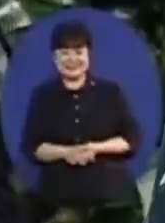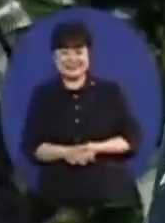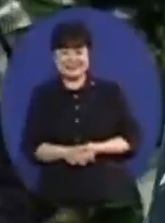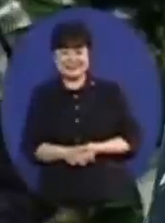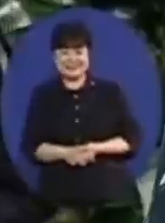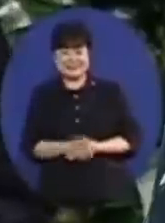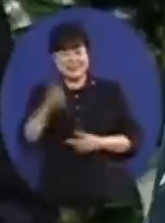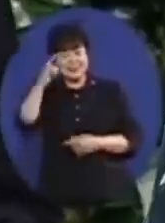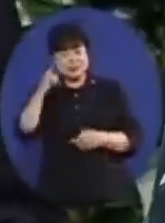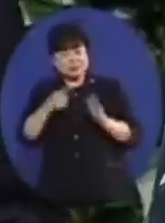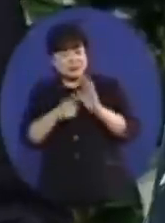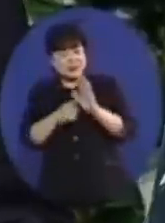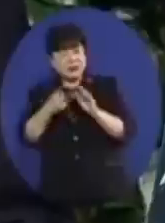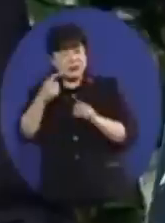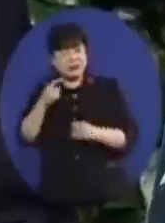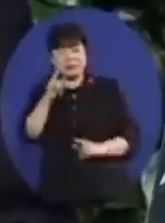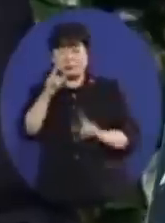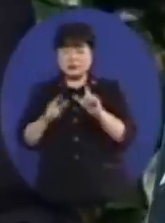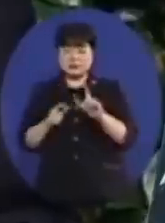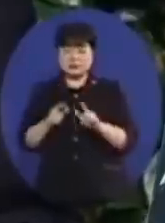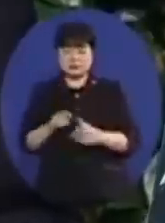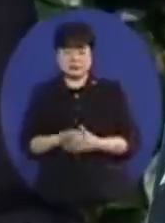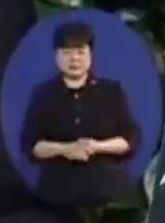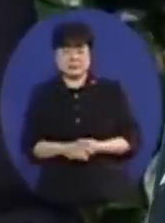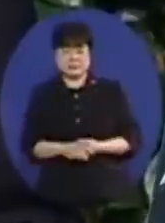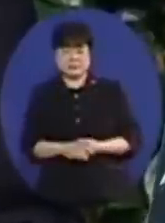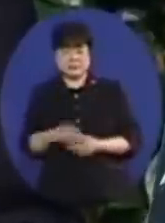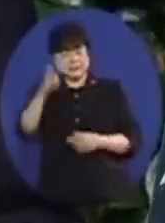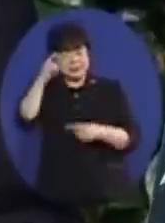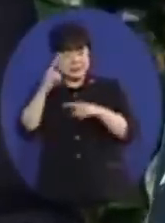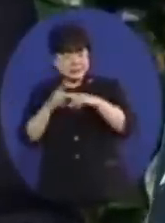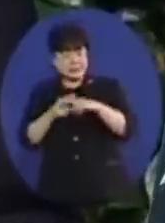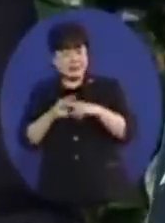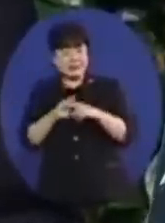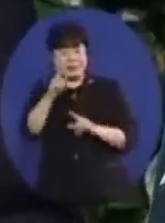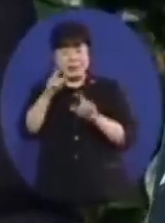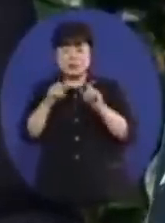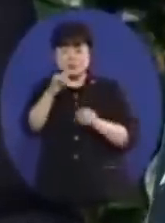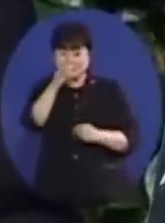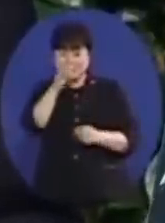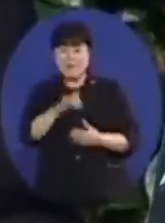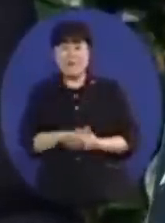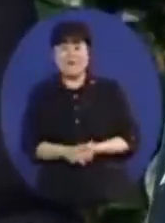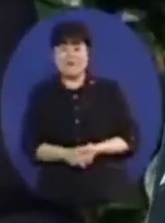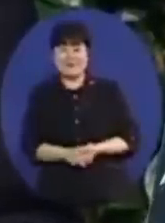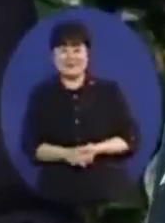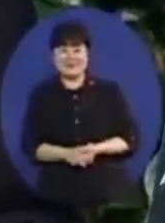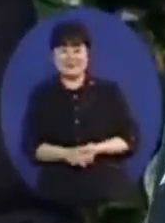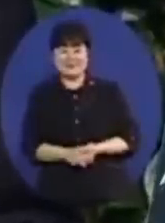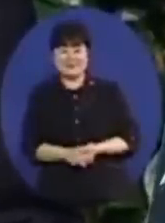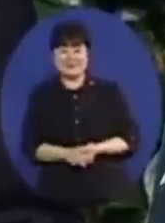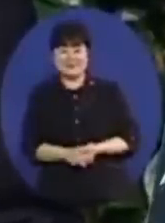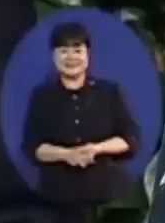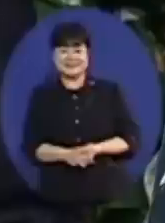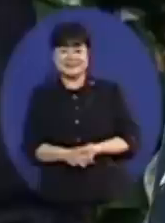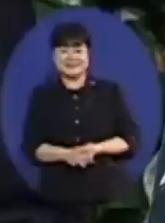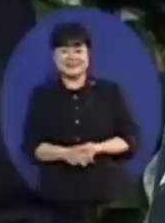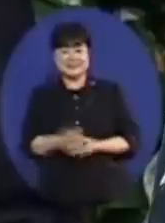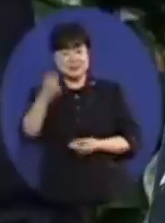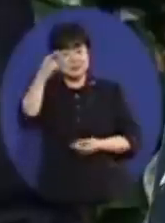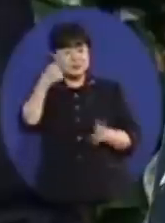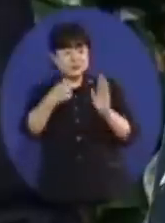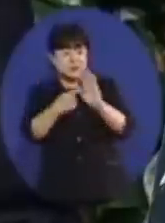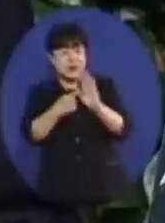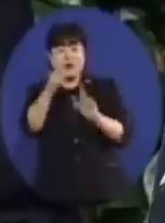부정적인 재화상을 가진 사람도 있고 긍정적인 차와 싸가지고 있는 사람이었는데요 부정적인